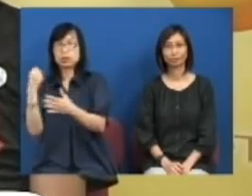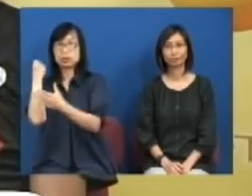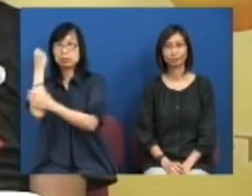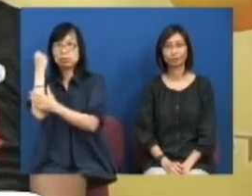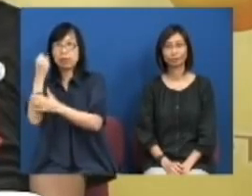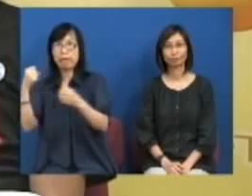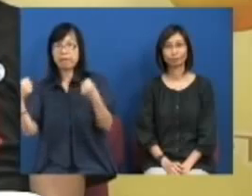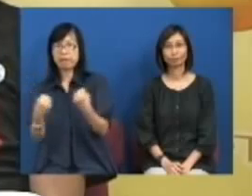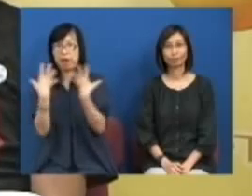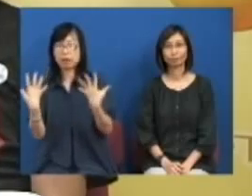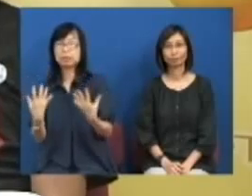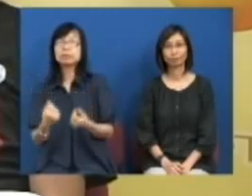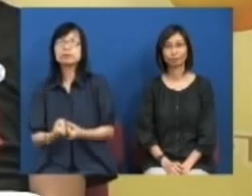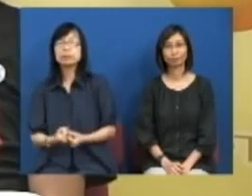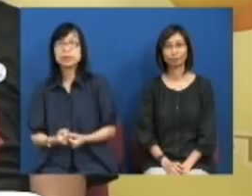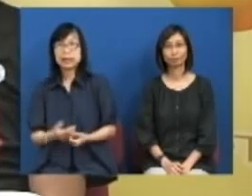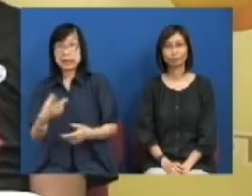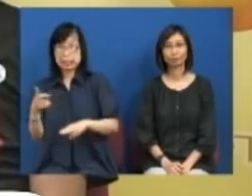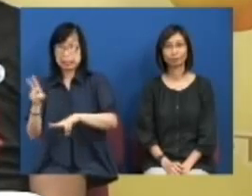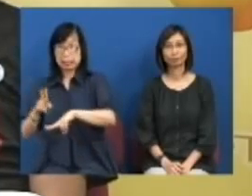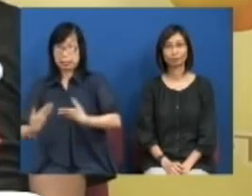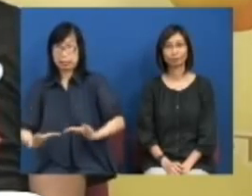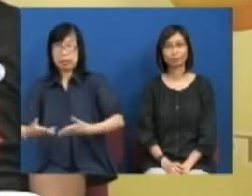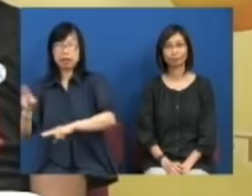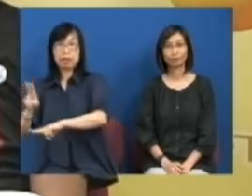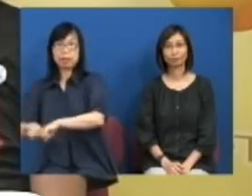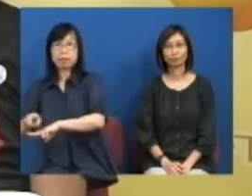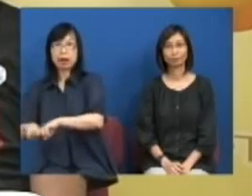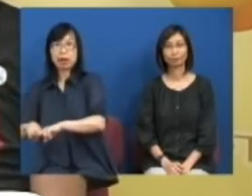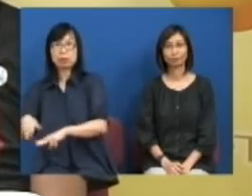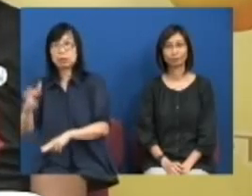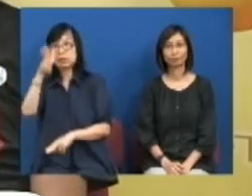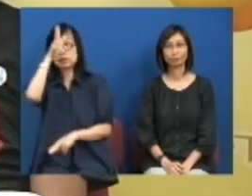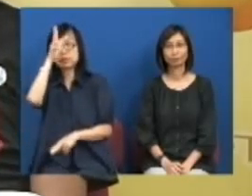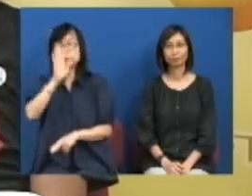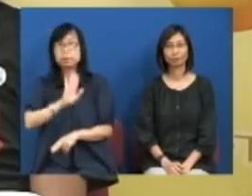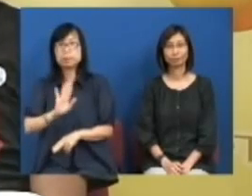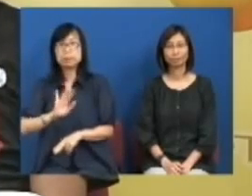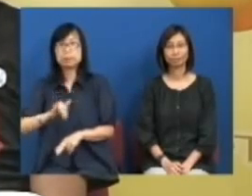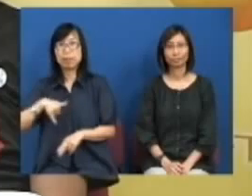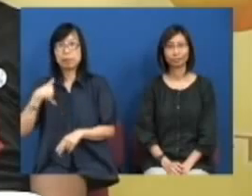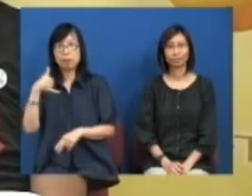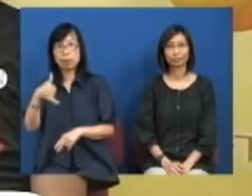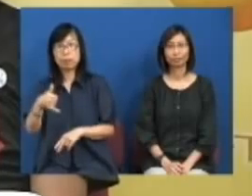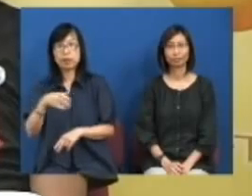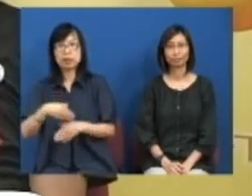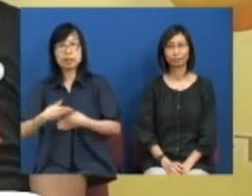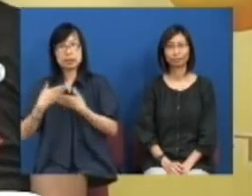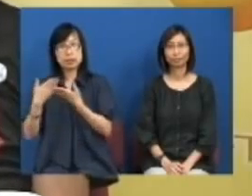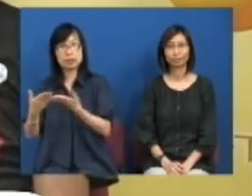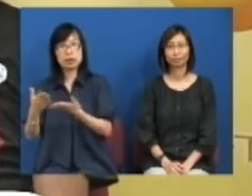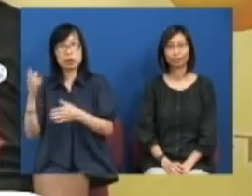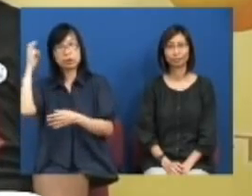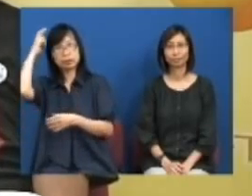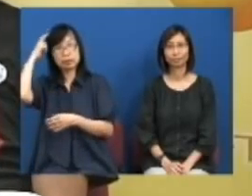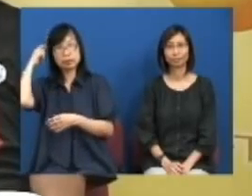突。咁你都知道啦，而家大陸咧就一般政府都唔使出手嘅，咪有啲黑社會啊或者叫